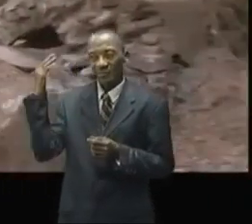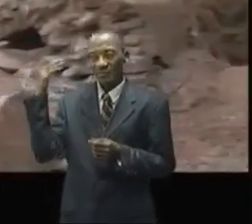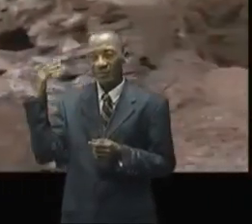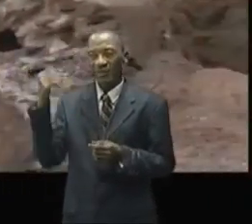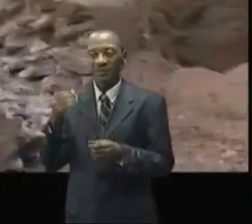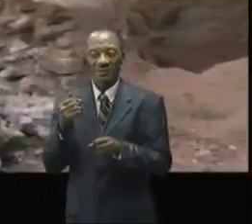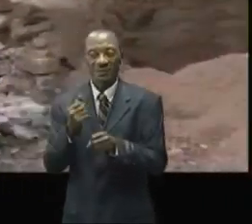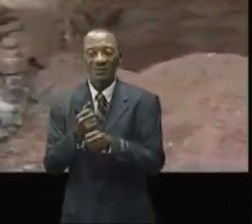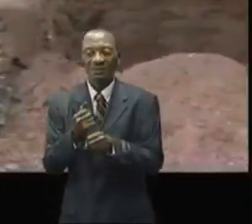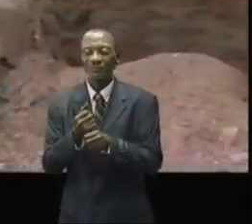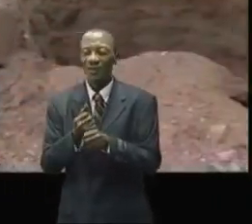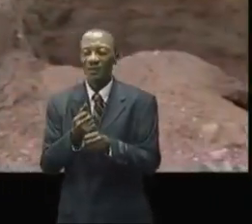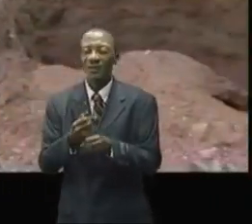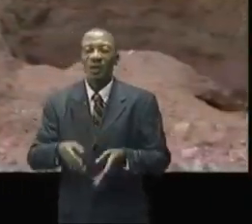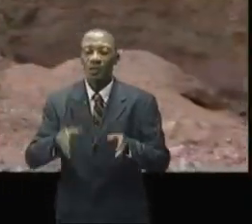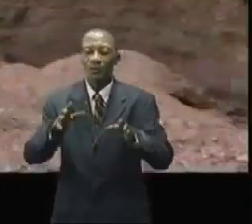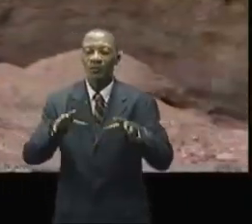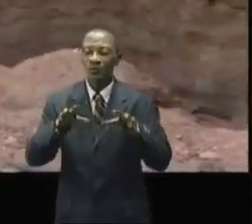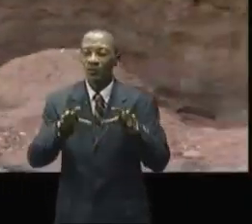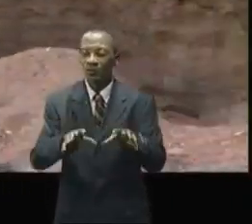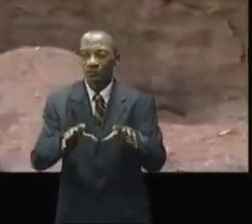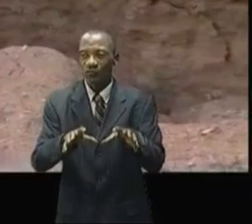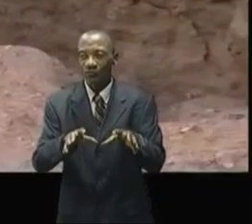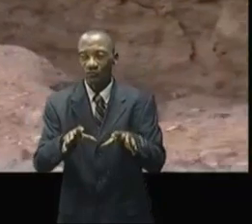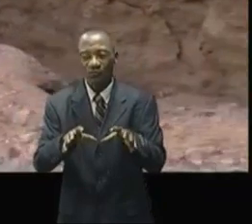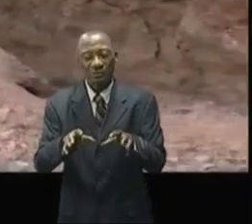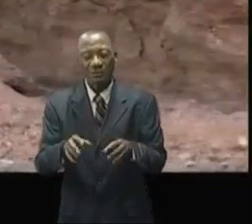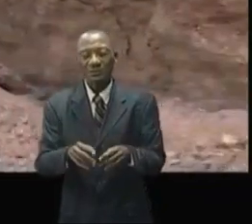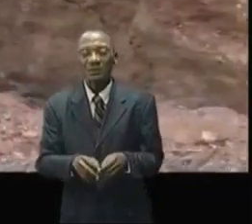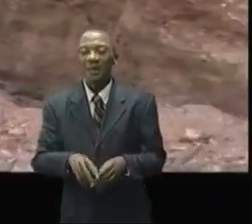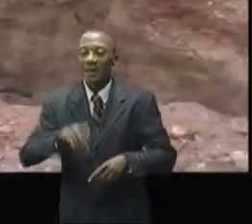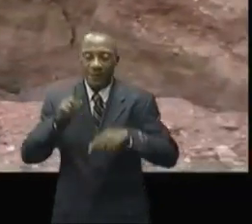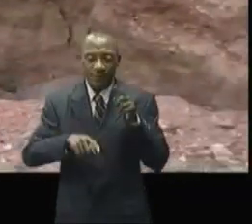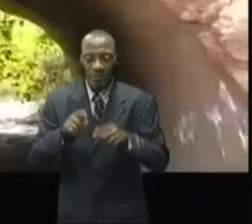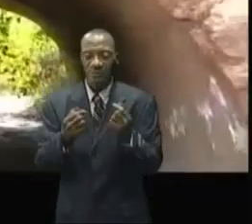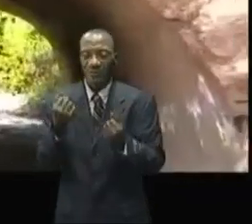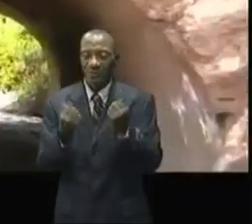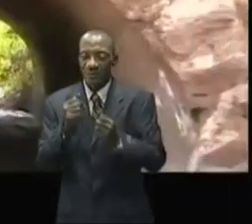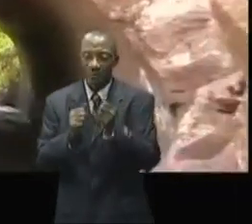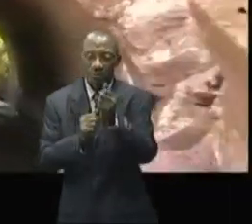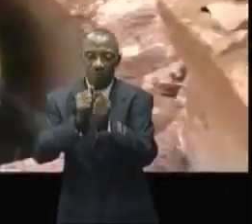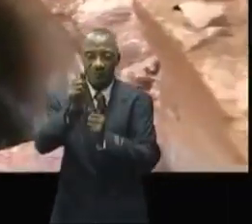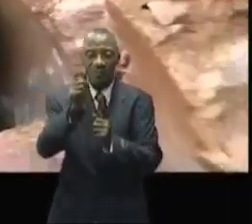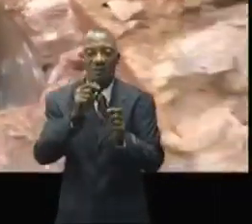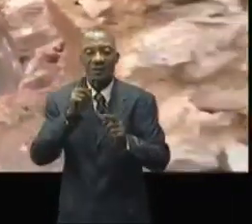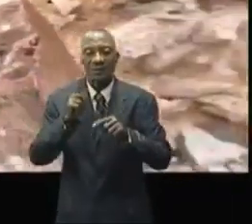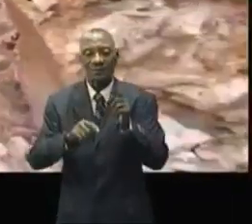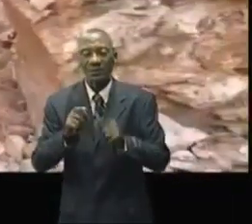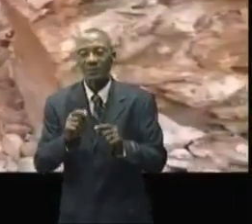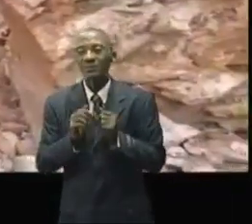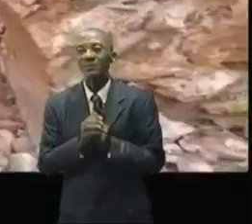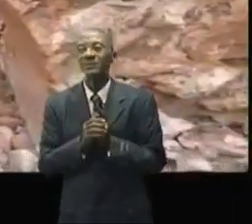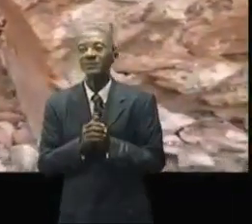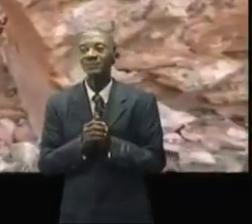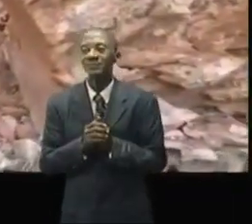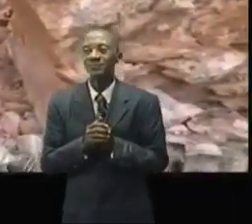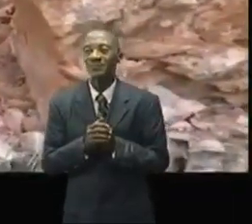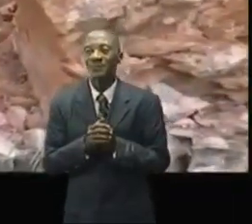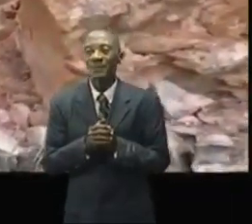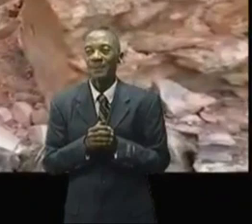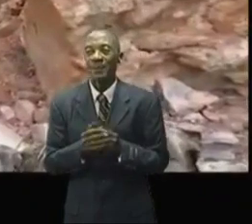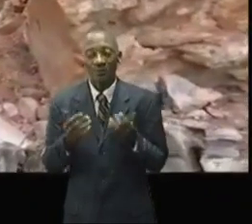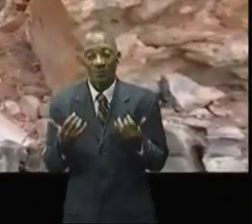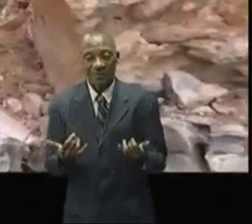emportée par cette érosion béante provoquée par l'effondrement du pont-voûte à maçonnerie des Moinons, un pont construit à l'époque du